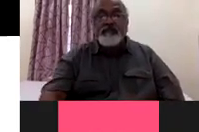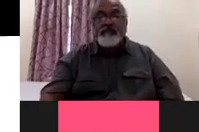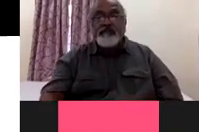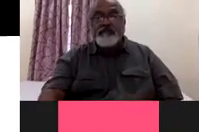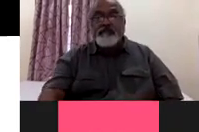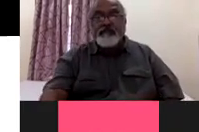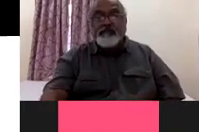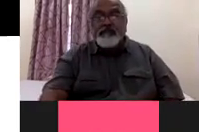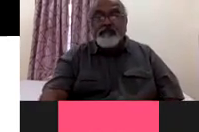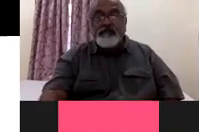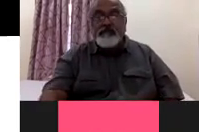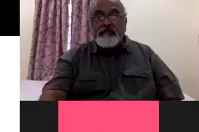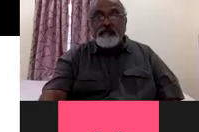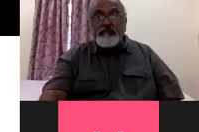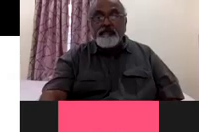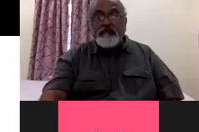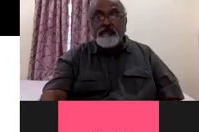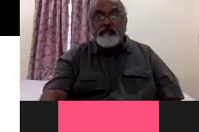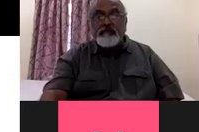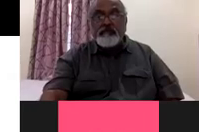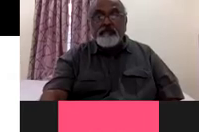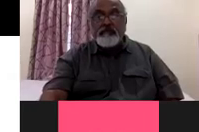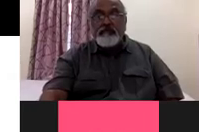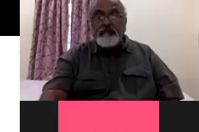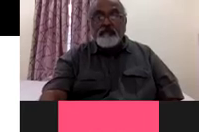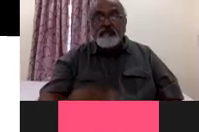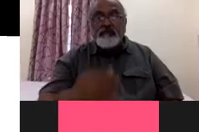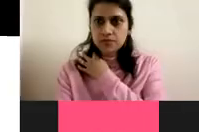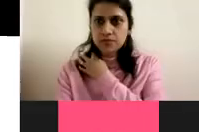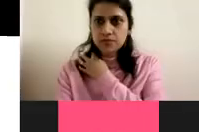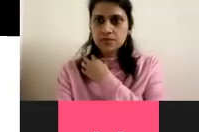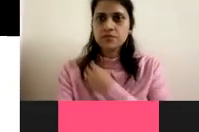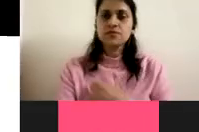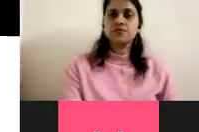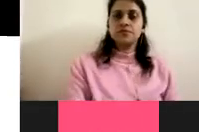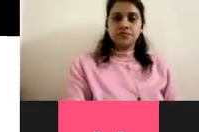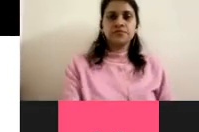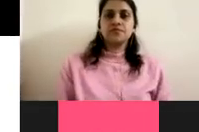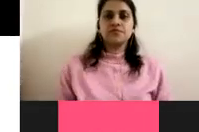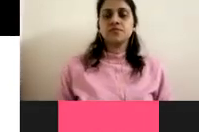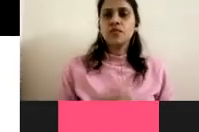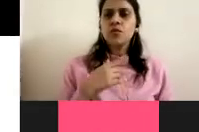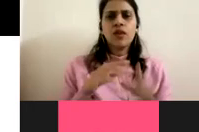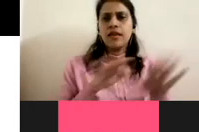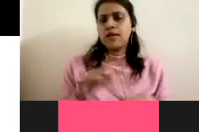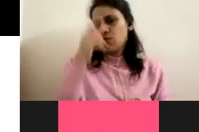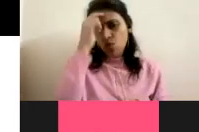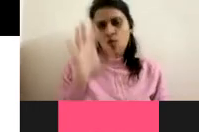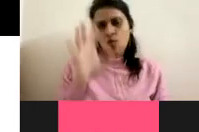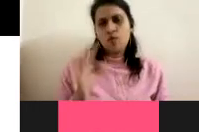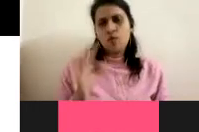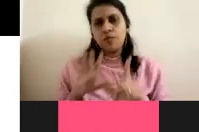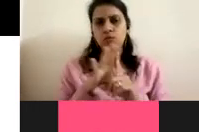ना? Yes, sir, definitely, sir. मैं तो बिल्कुल आराम से टाइप कर लेता हूँ, मुझे टाइपिंग का कोई प्रॉब्लम नहीं है. तो अगला सवाल क्या पूछेंगे?